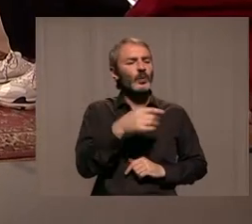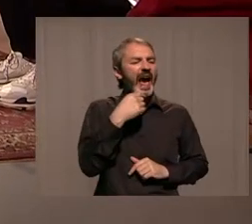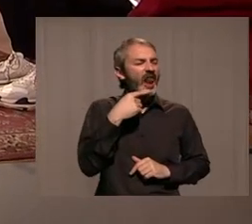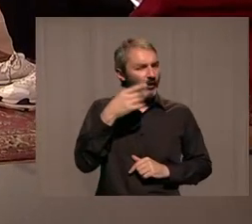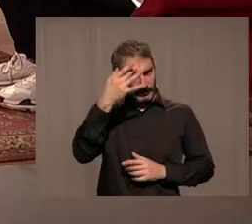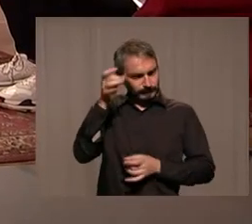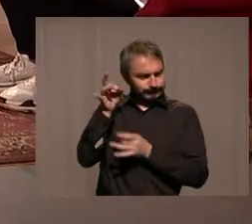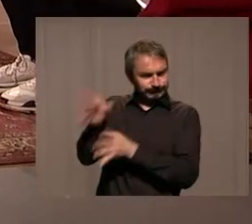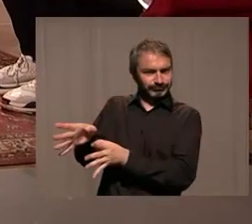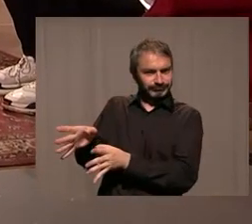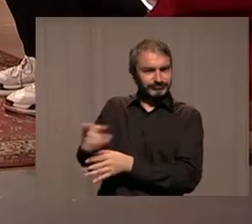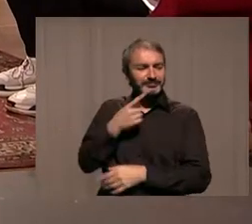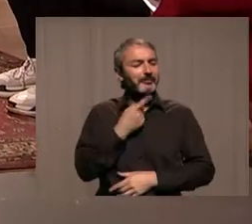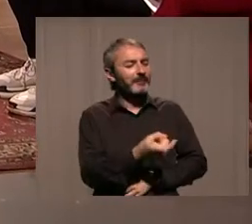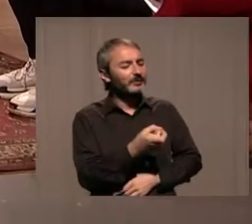enyorareu?